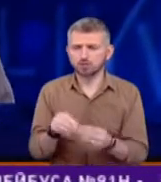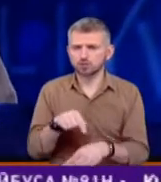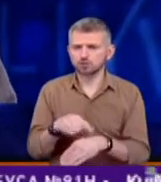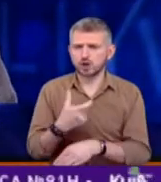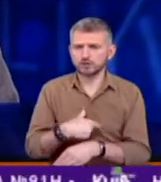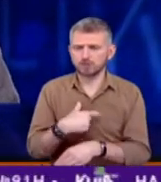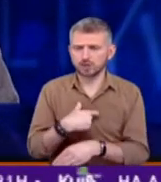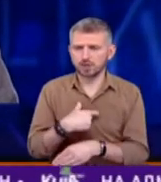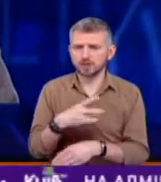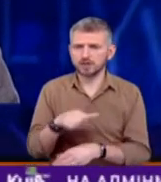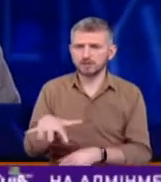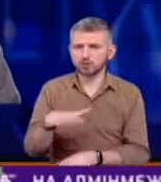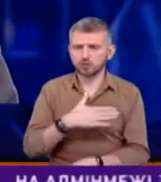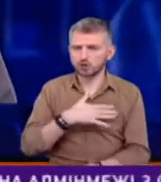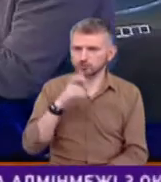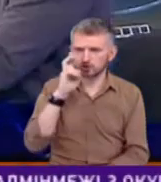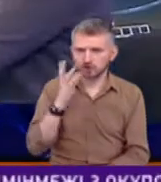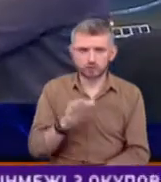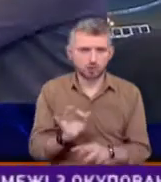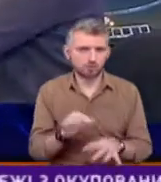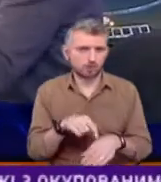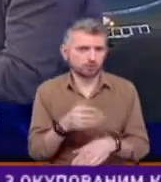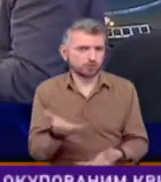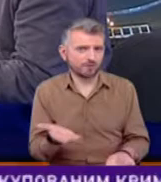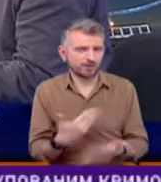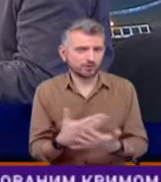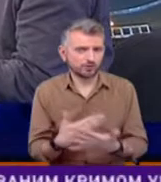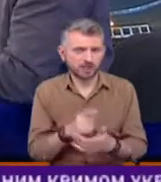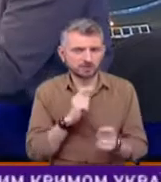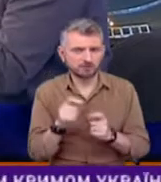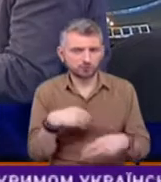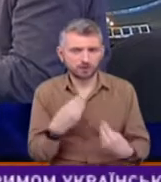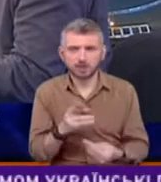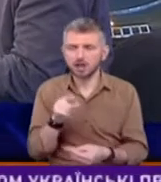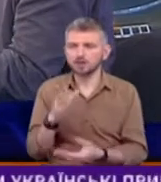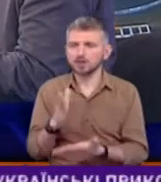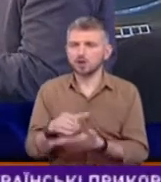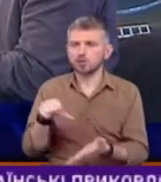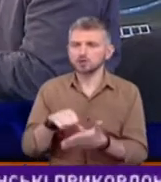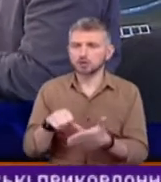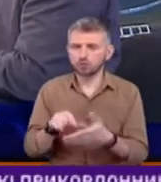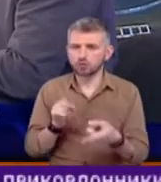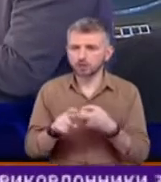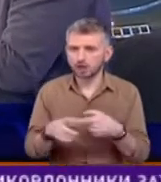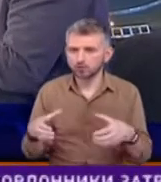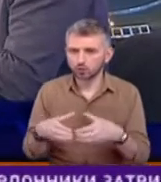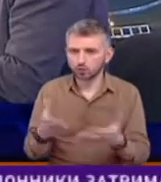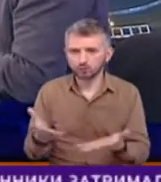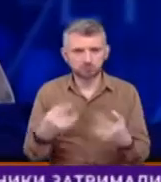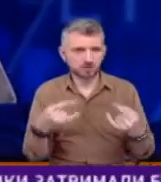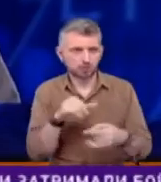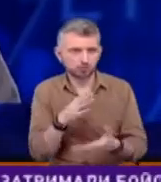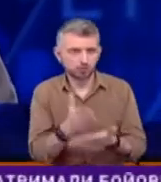почуває себе на території нашої держави. Ну, нормально почуває. Як він є цим учасником контактної канали, групи. Так, кажуть, правильно, правильно. Тобто